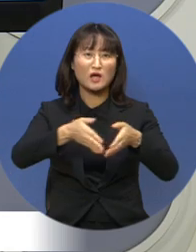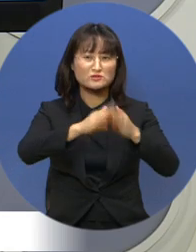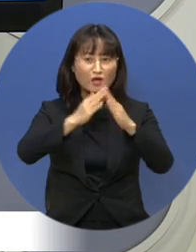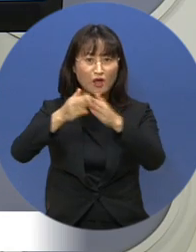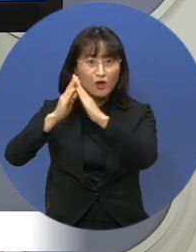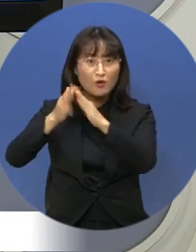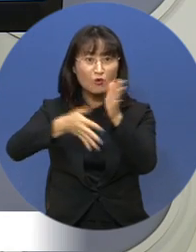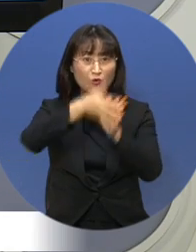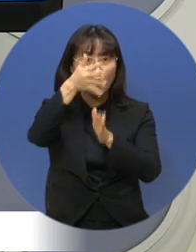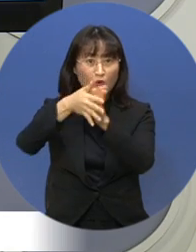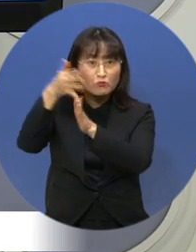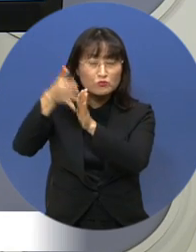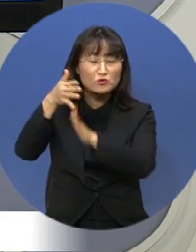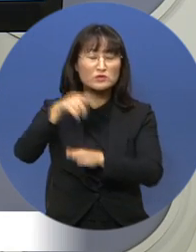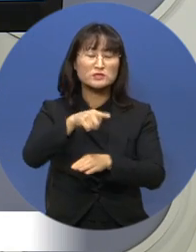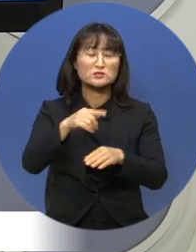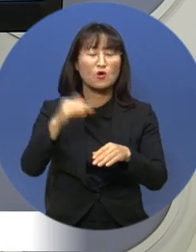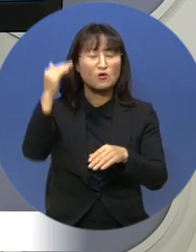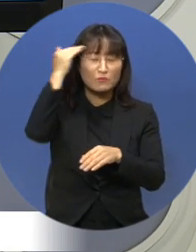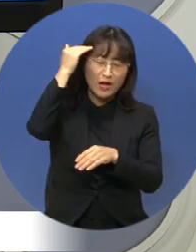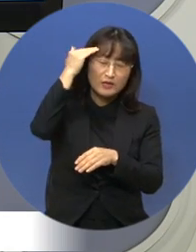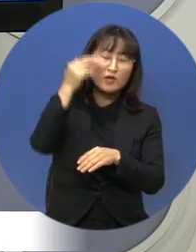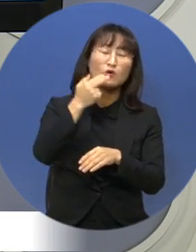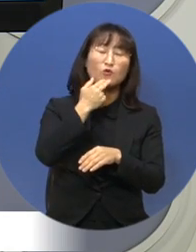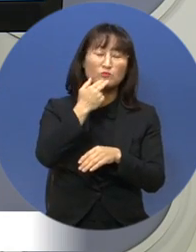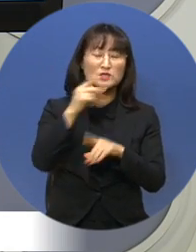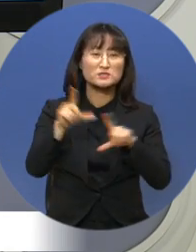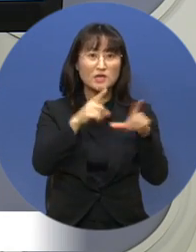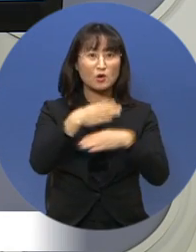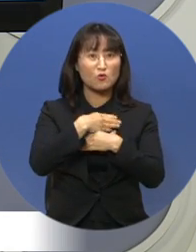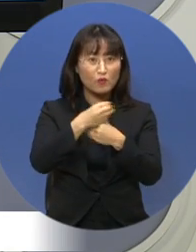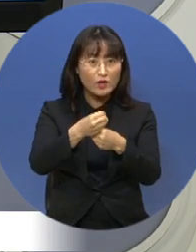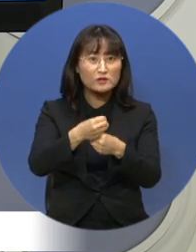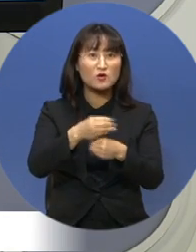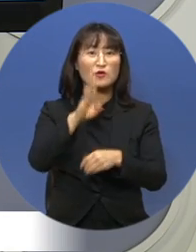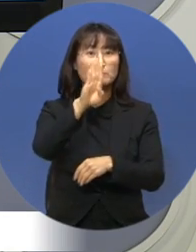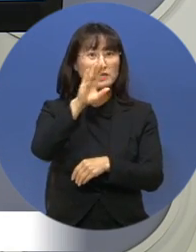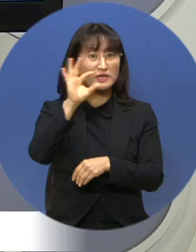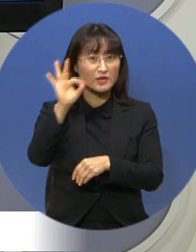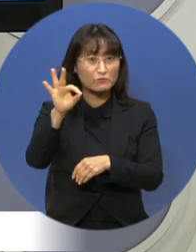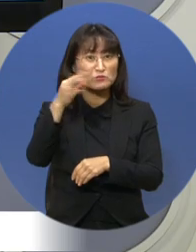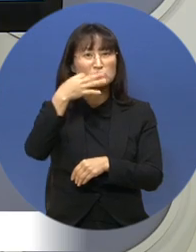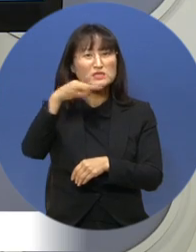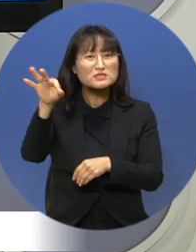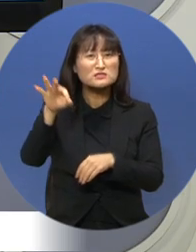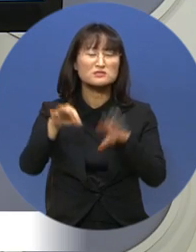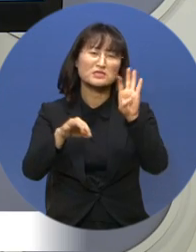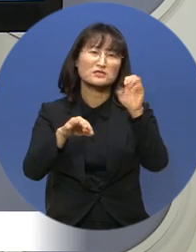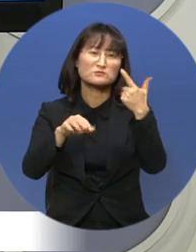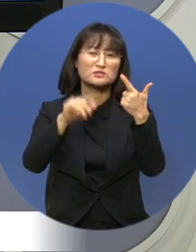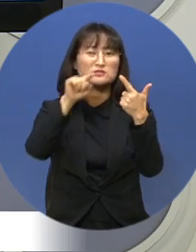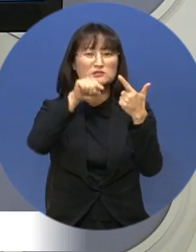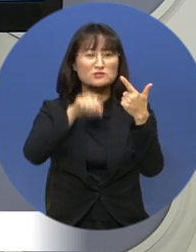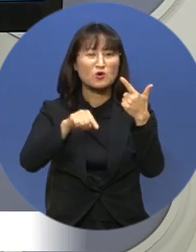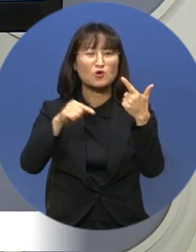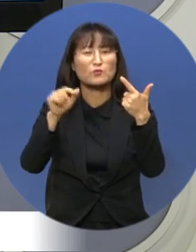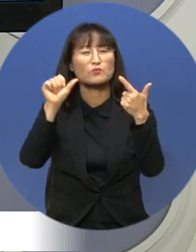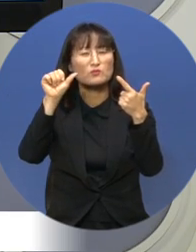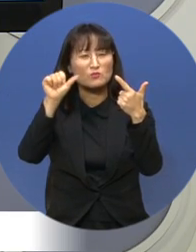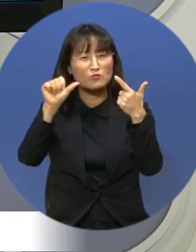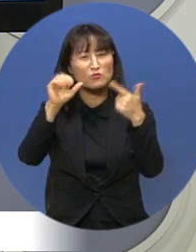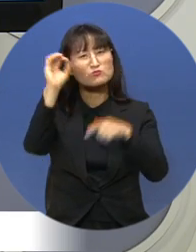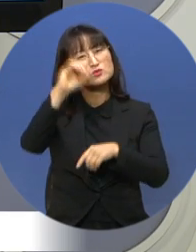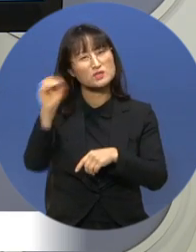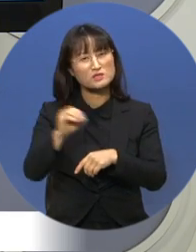취득 비율이 34.4 7% 에 불과한 것으로 조사됐습니다 지난 21일